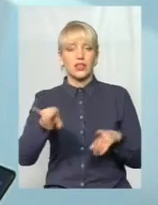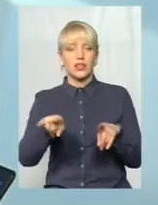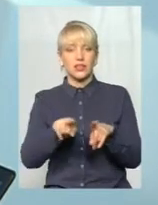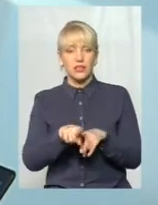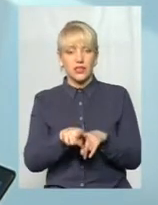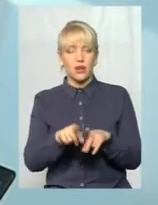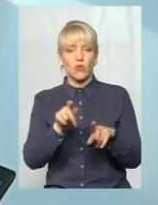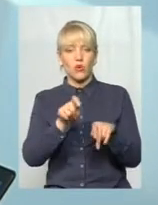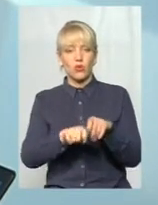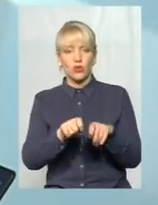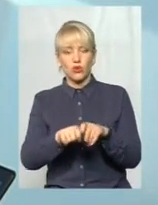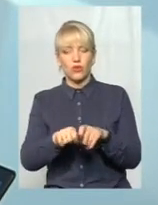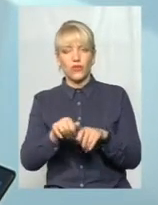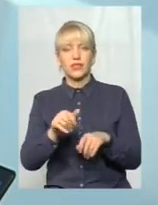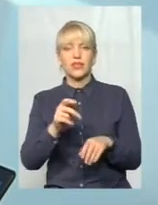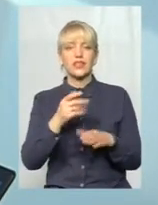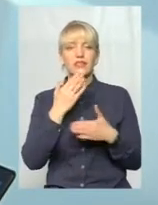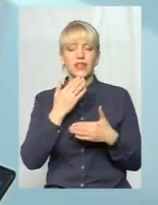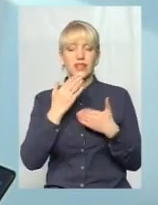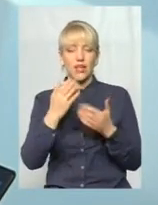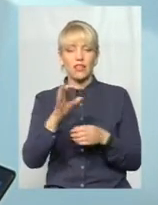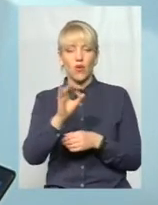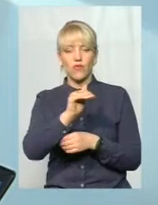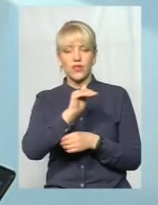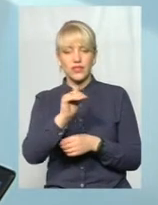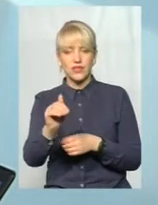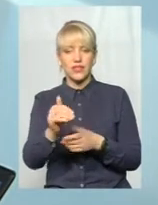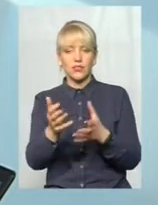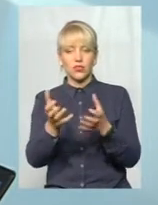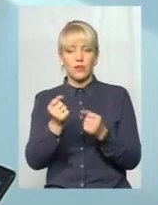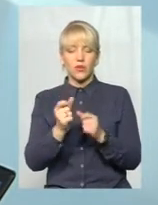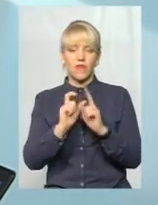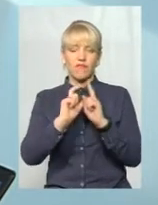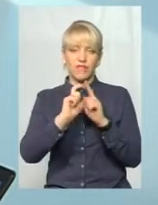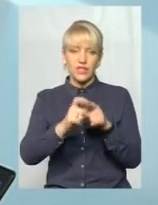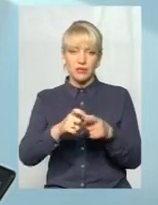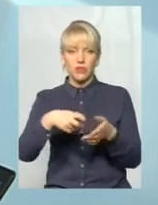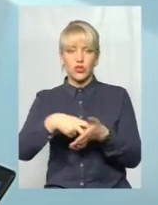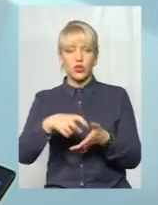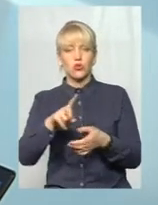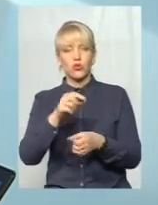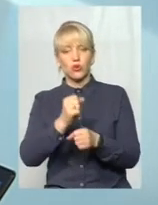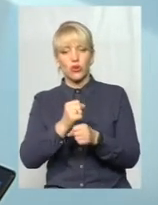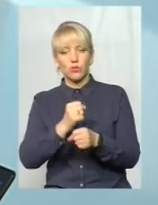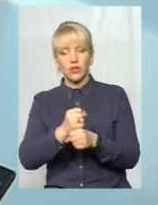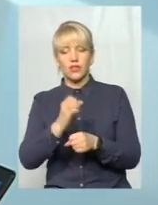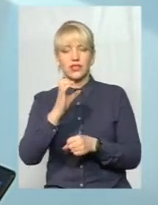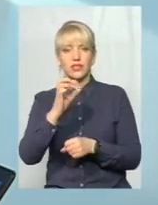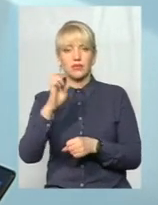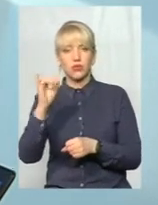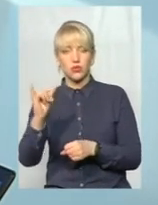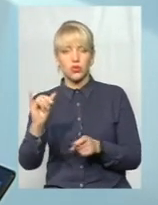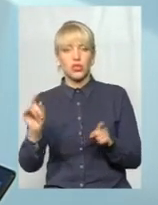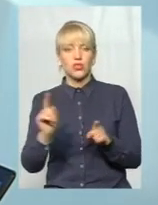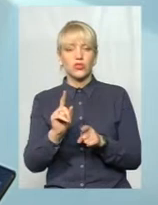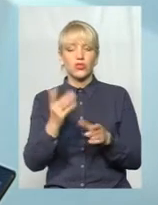контролювати, і бачити, і звертатися, офіційно звертатися, отримувати відповіді, отримувати листи, що роблять правоохоронні органи, що робить Служба безпеки, які вони